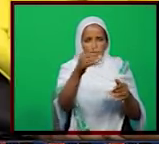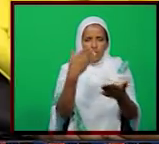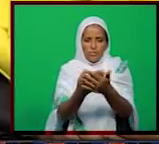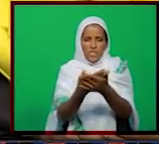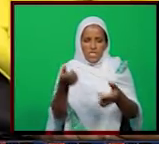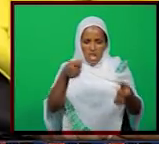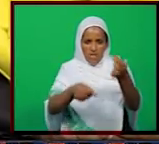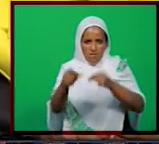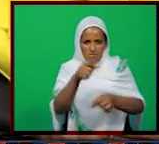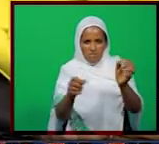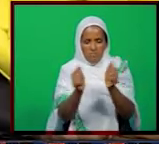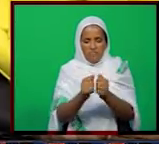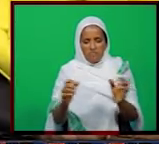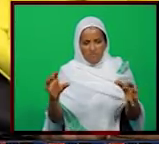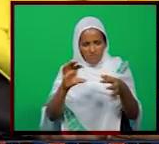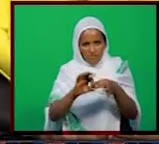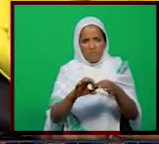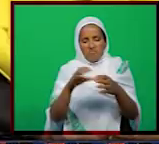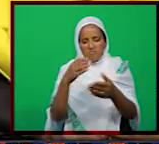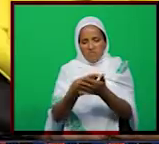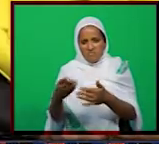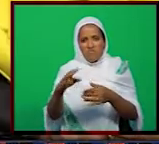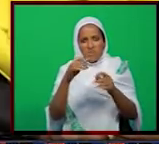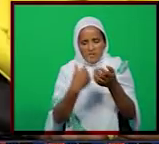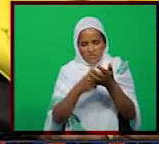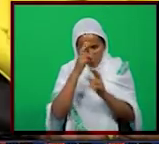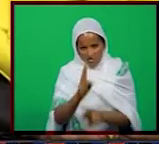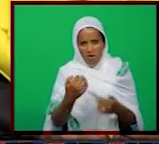ለጎረቤት እያዋጡ ገንዘብ እየተዋጣ ይከበራል።